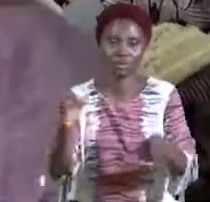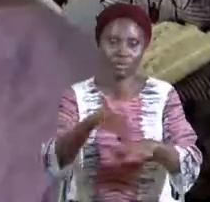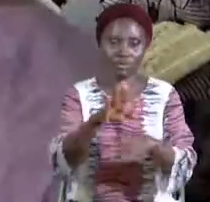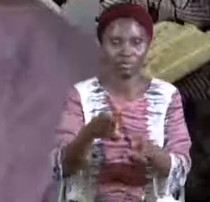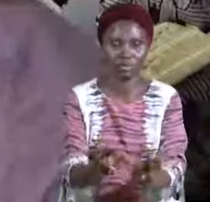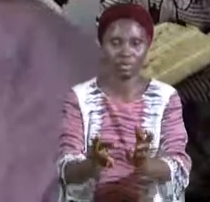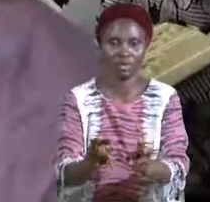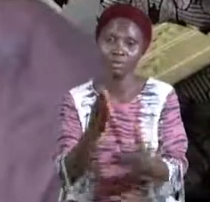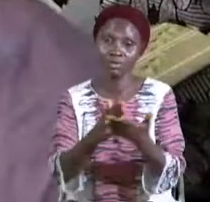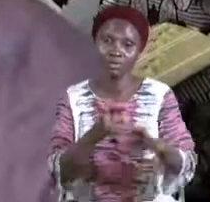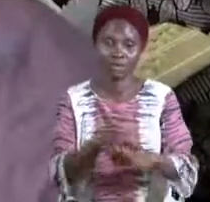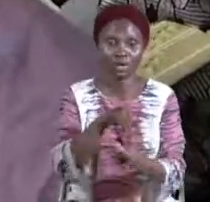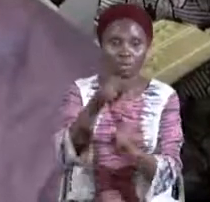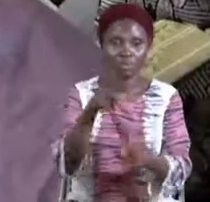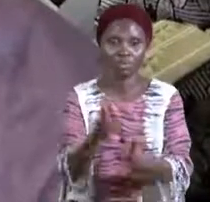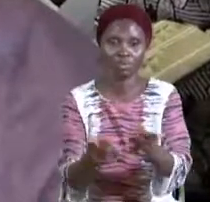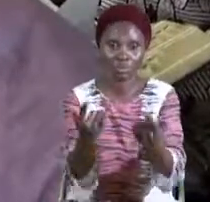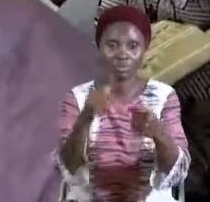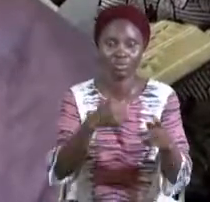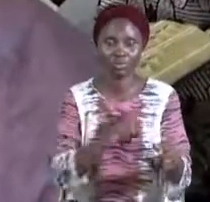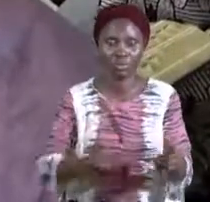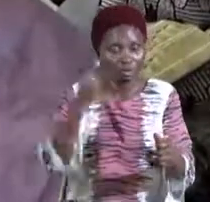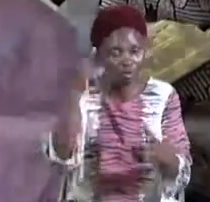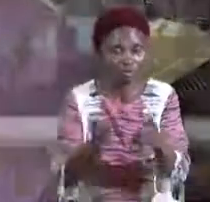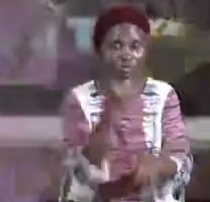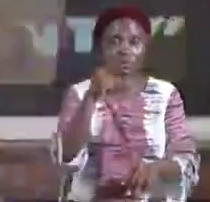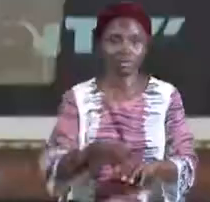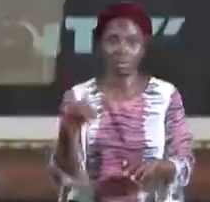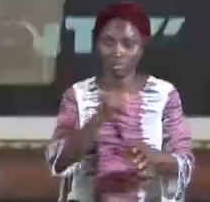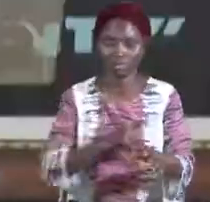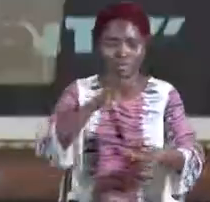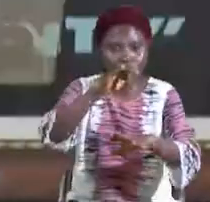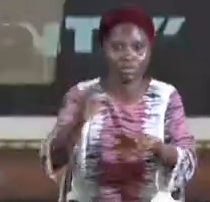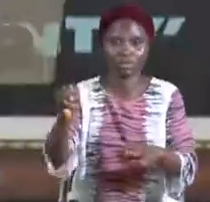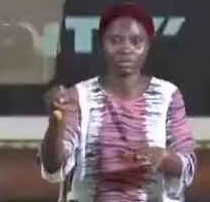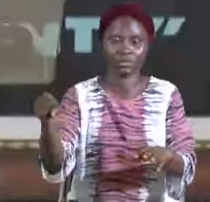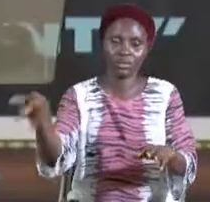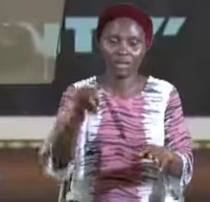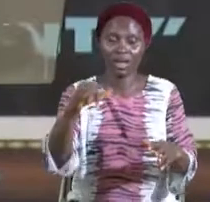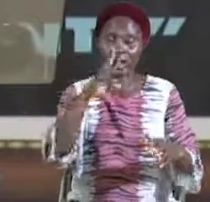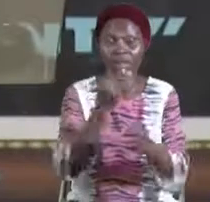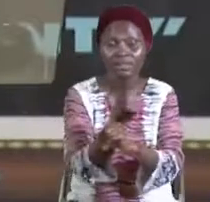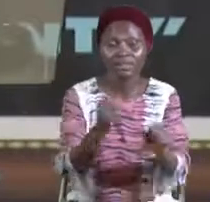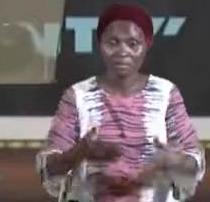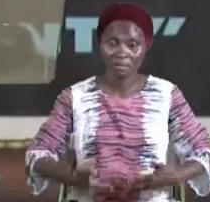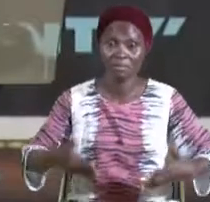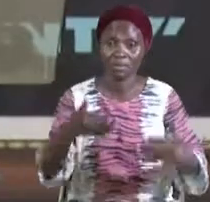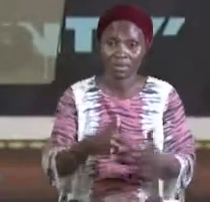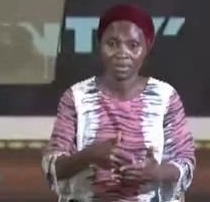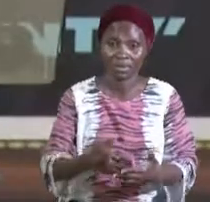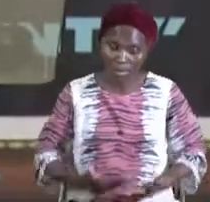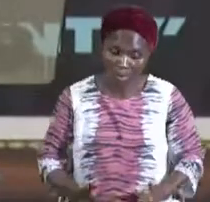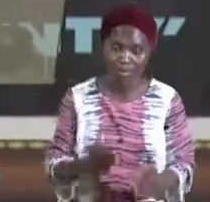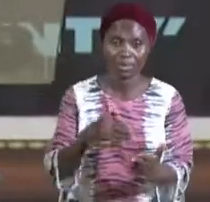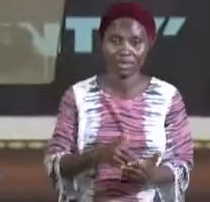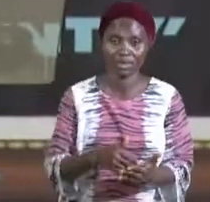Et parfois, les gens viennent au Seigneur pour la première fois. Le Seigneur les touche. Ils sont sauvés. Ils sont nés de nouveau. Il y a la paix dans